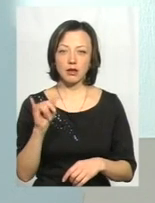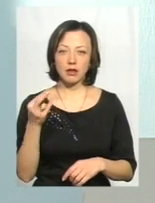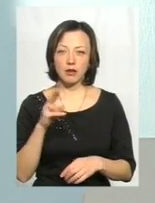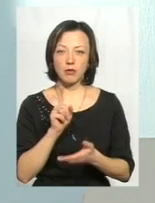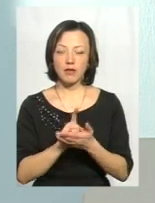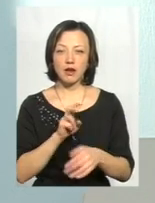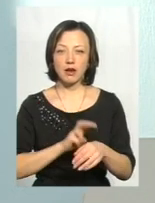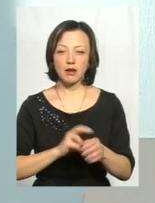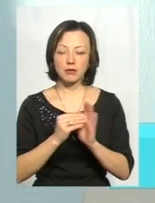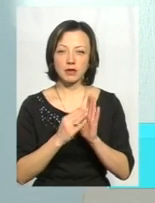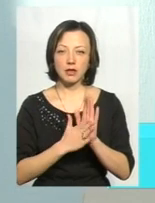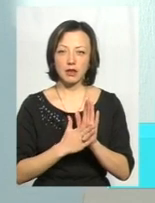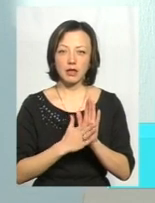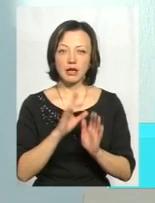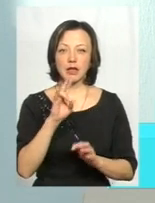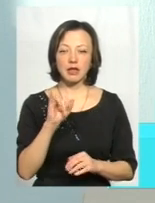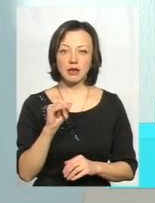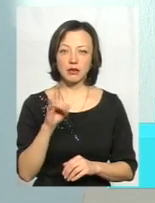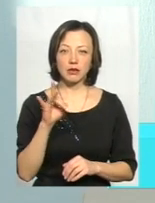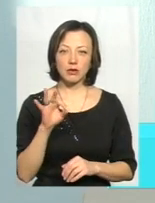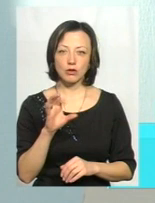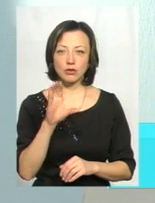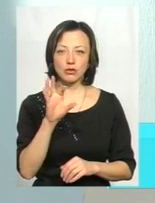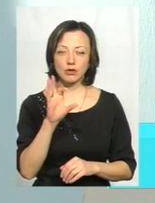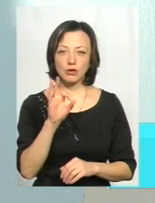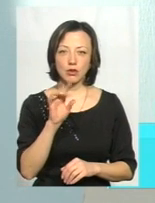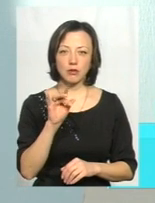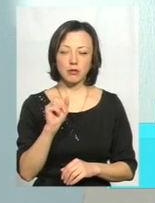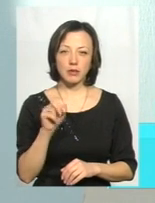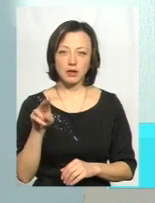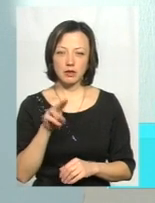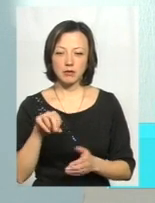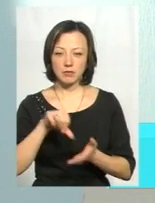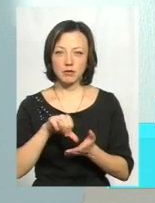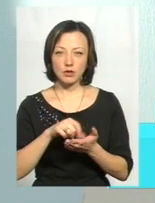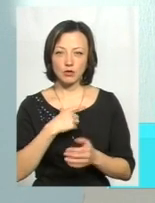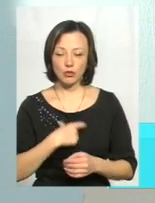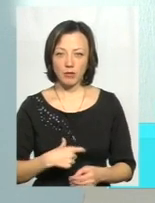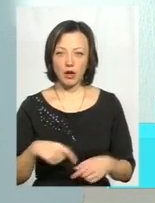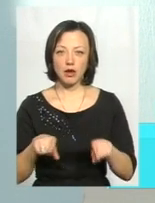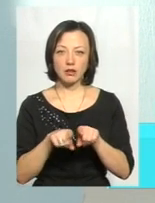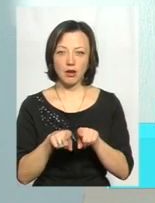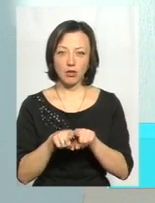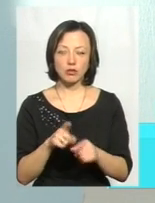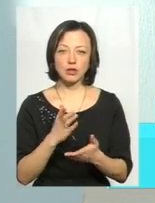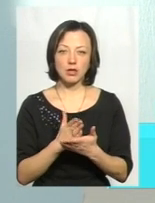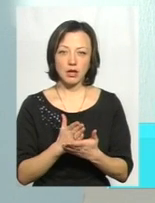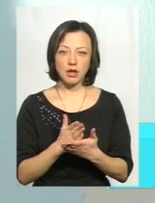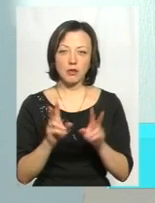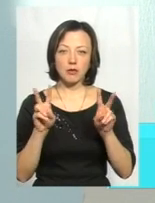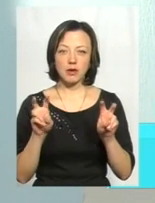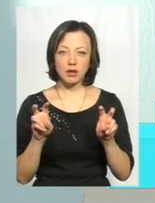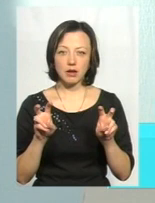лікарі повинні приписати нітрати, нітрогліцерин чи нітросорбіт, які вона повинна приймати при собі. А також є препарати